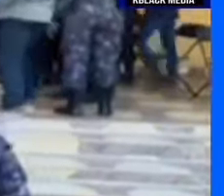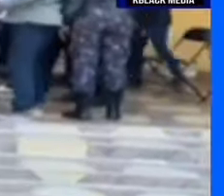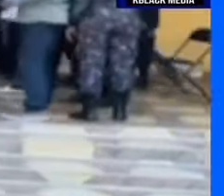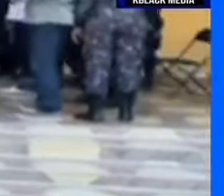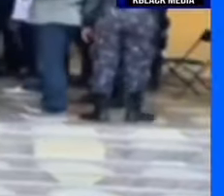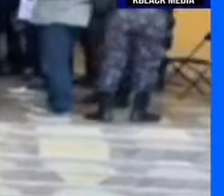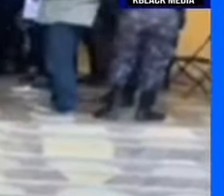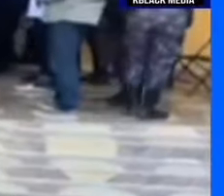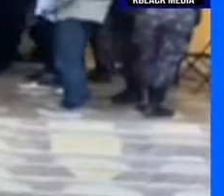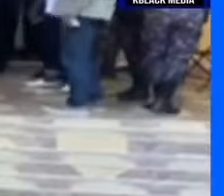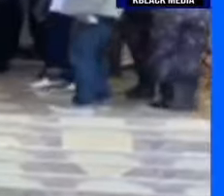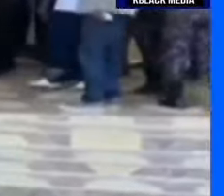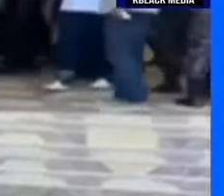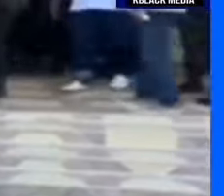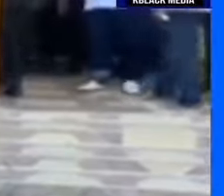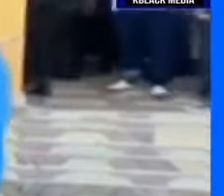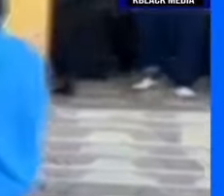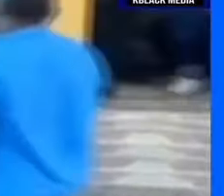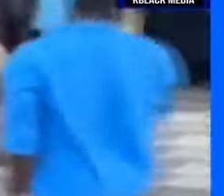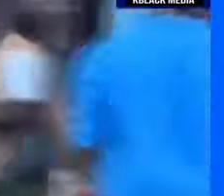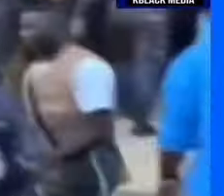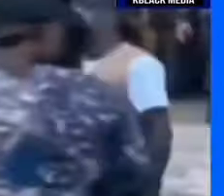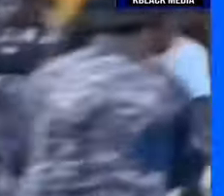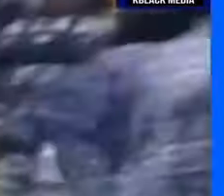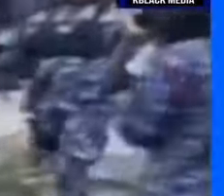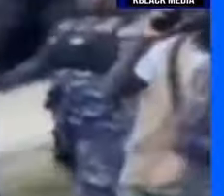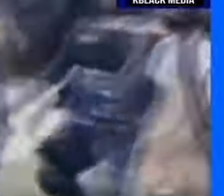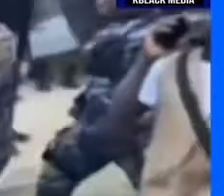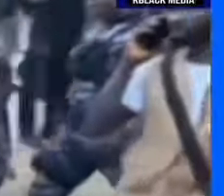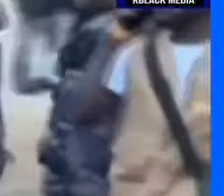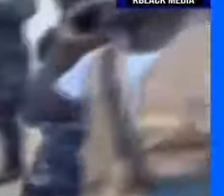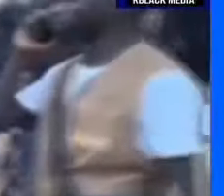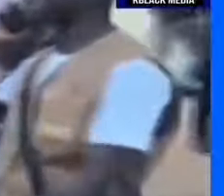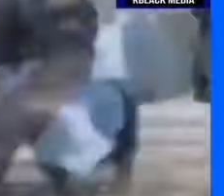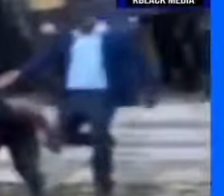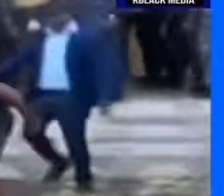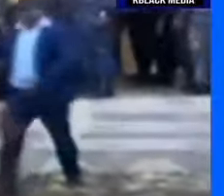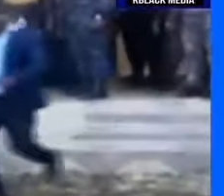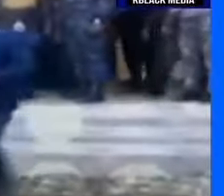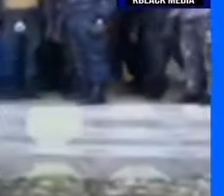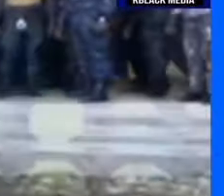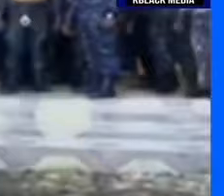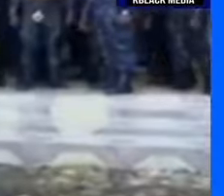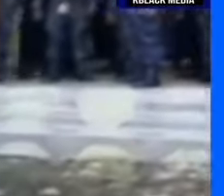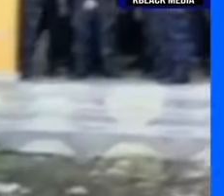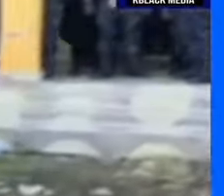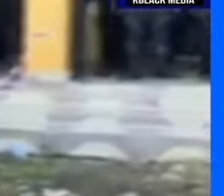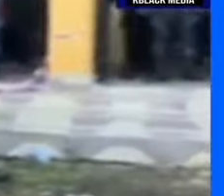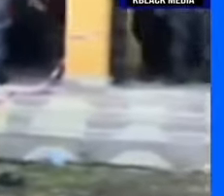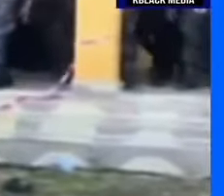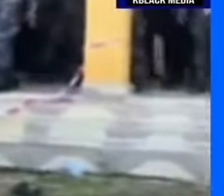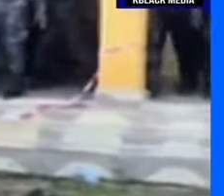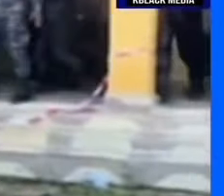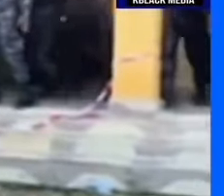MPP nipa mienu aye tuwa mosuwaba na bako etimia kwa ako uremu ewo parliament no eno ena